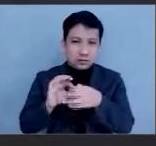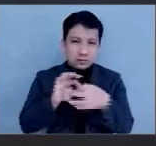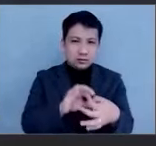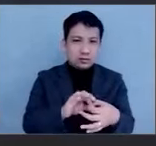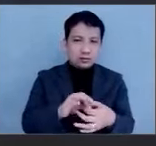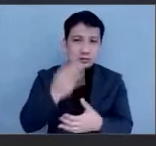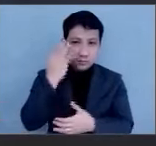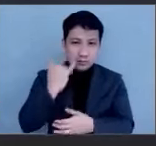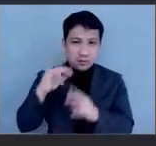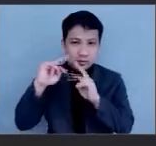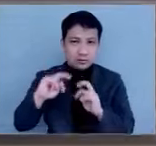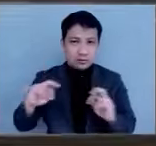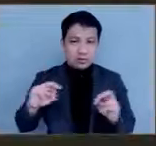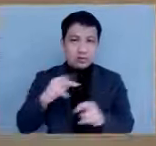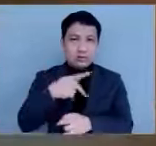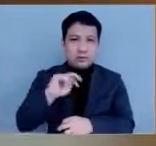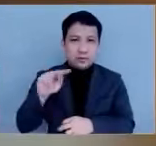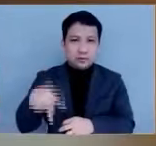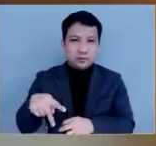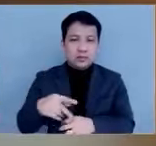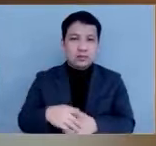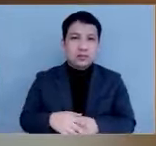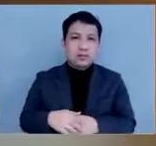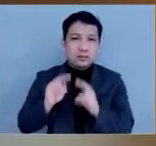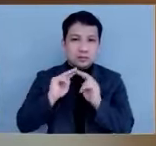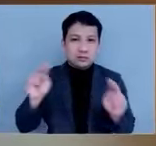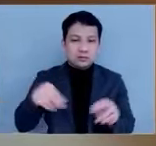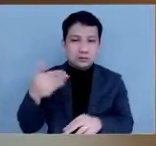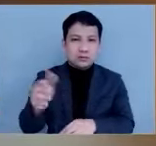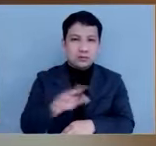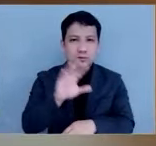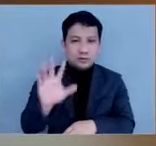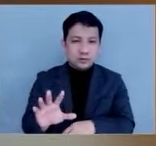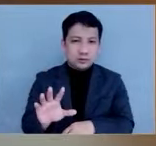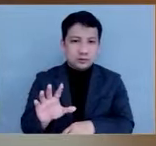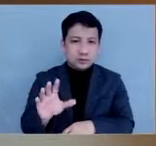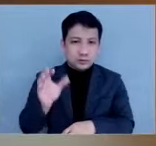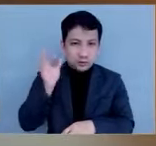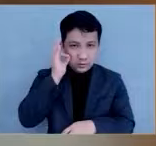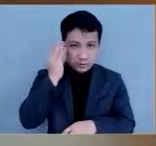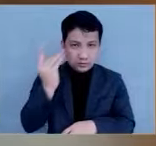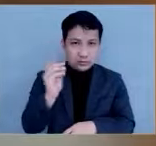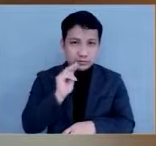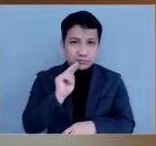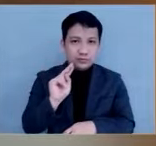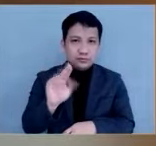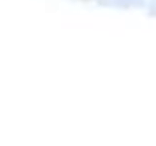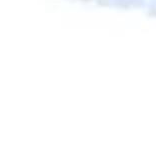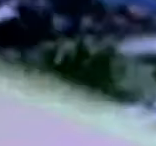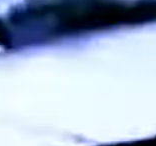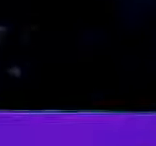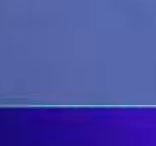sa imbestigasyon ng PNP. Nagbabalita mula sa frontline, Faith Del Mundo, News